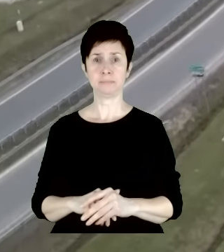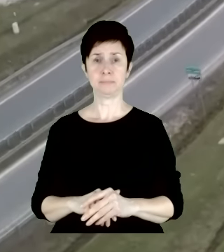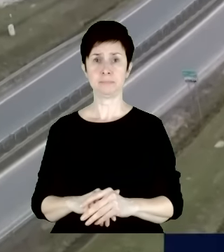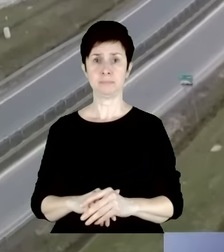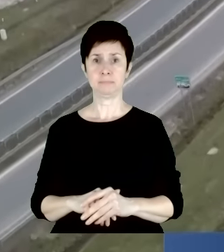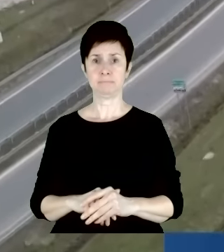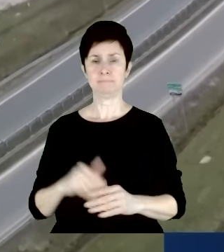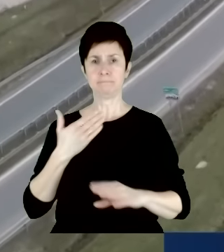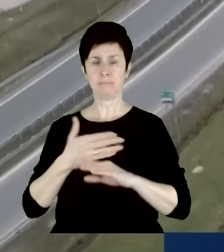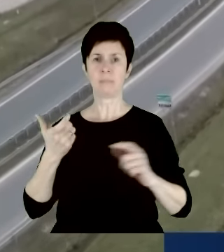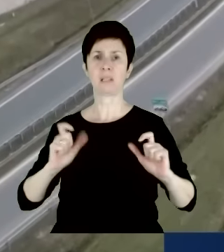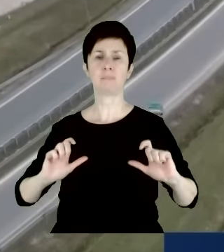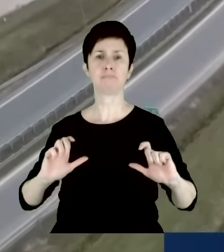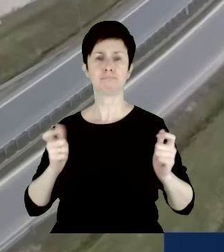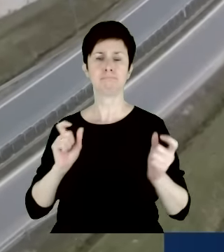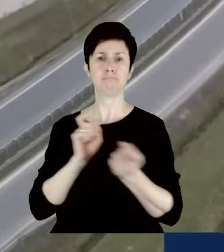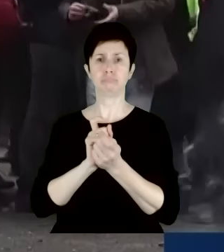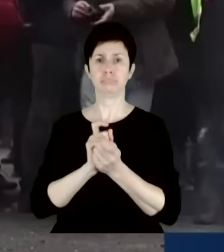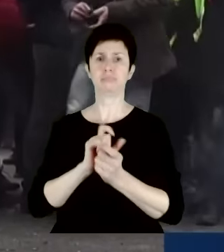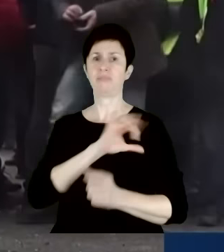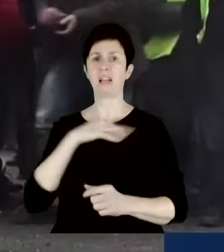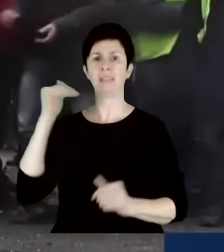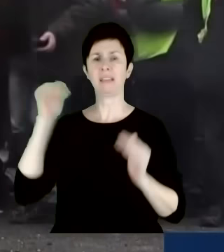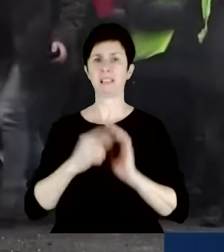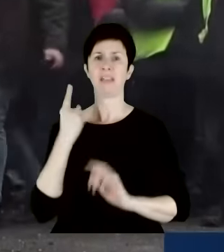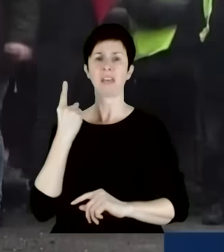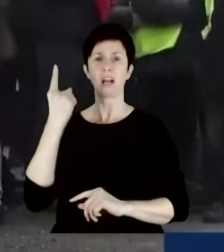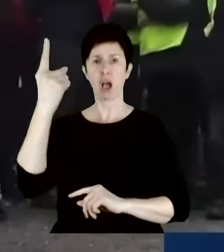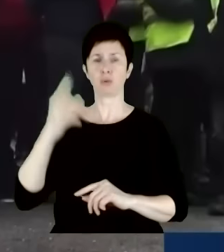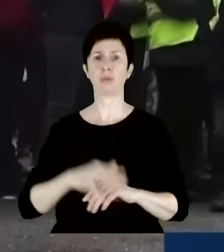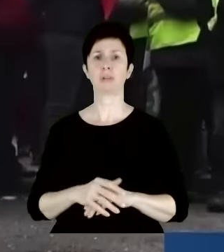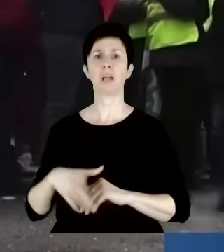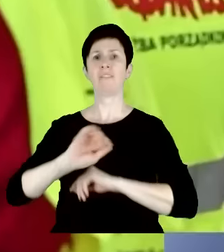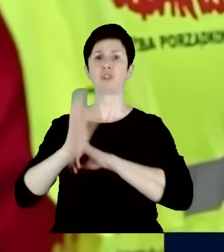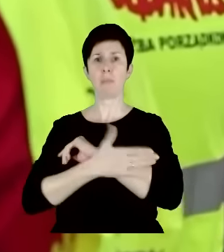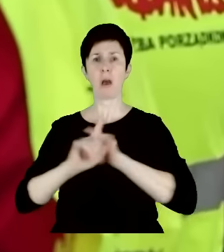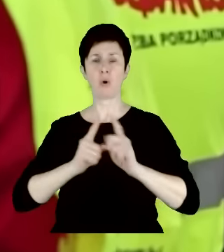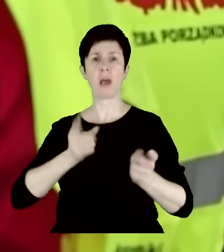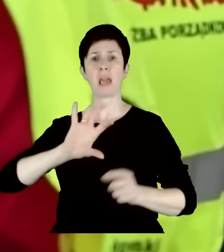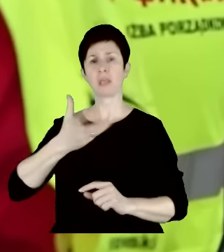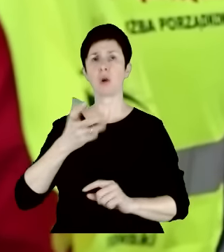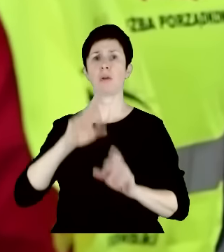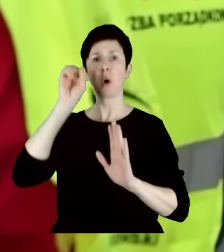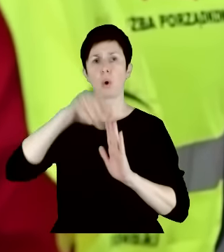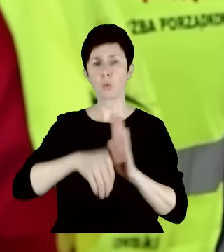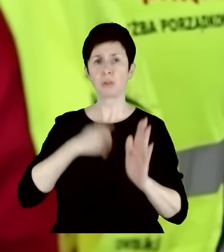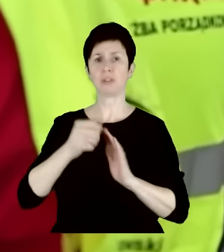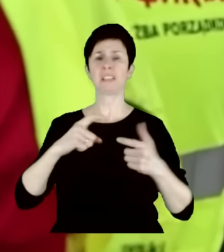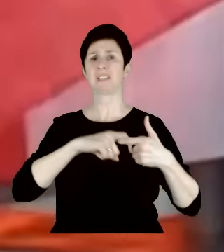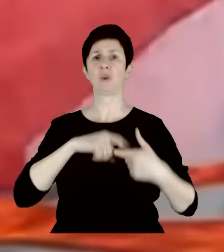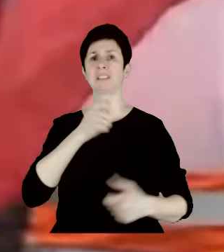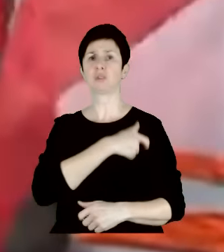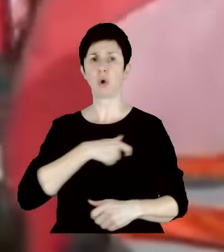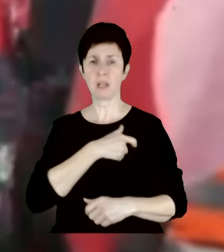Trwa bunt rolników. Tysiące traktorów wyjechało na drogi w całej Polsce. Rolników w proteście wspierają inne grupy społeczne. Górnicy, związkowcy z Solidarności, ale nie